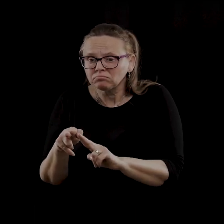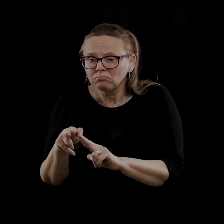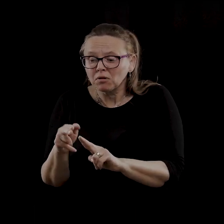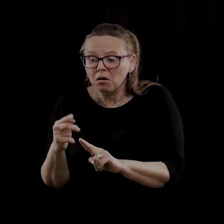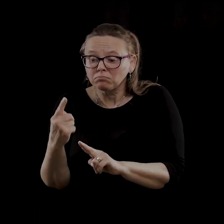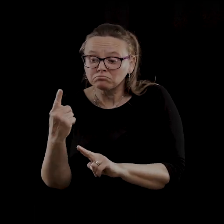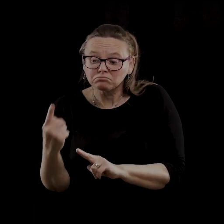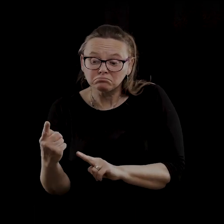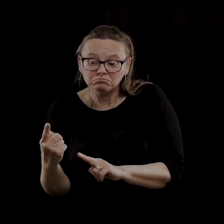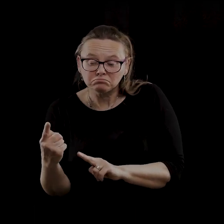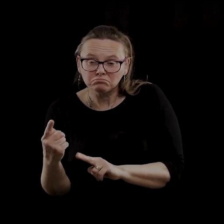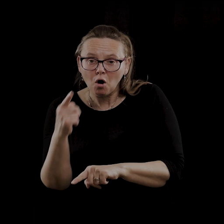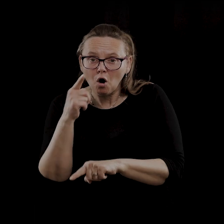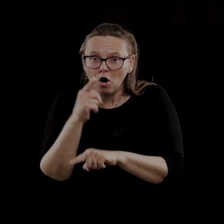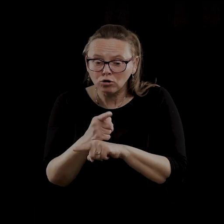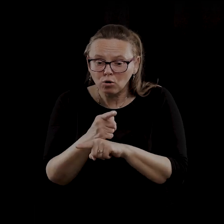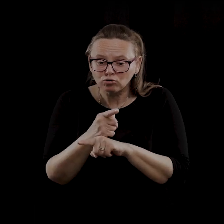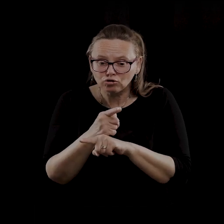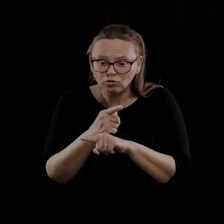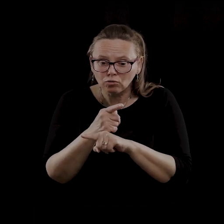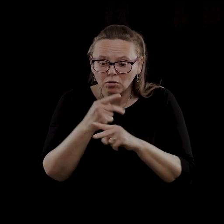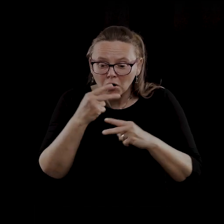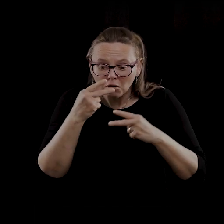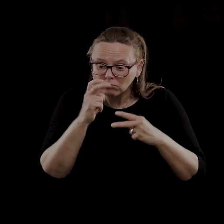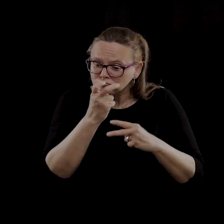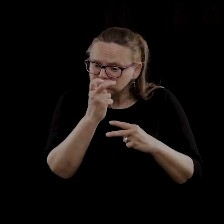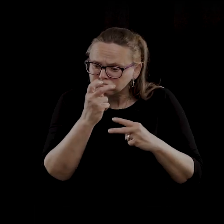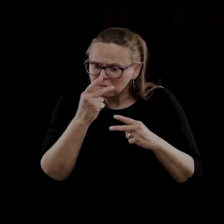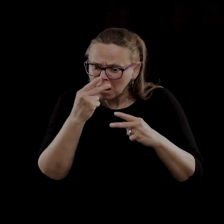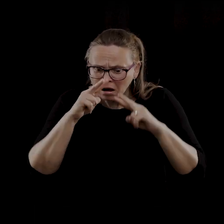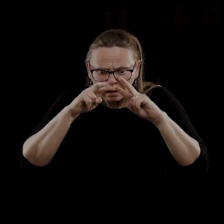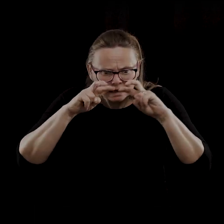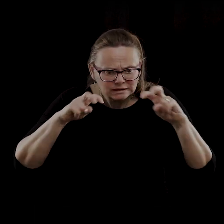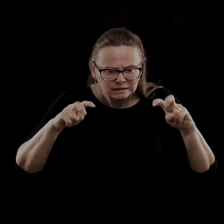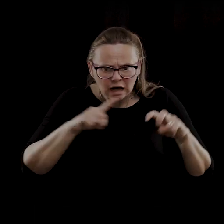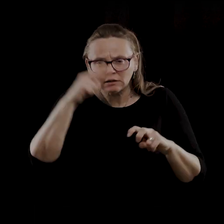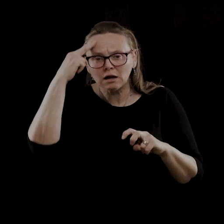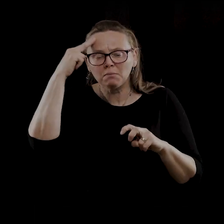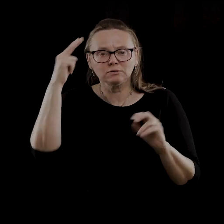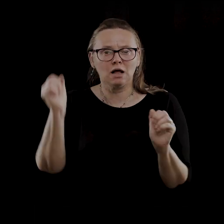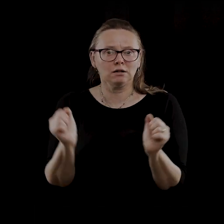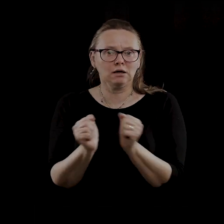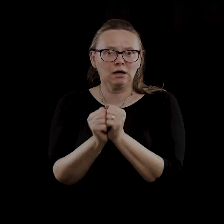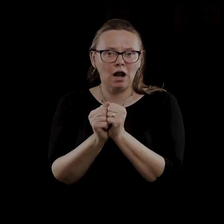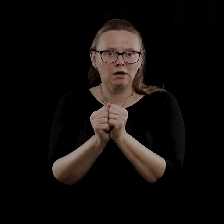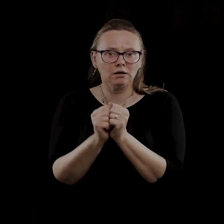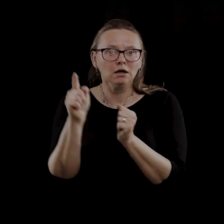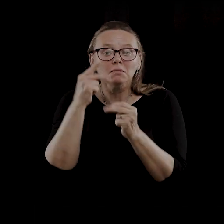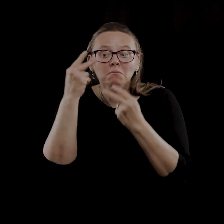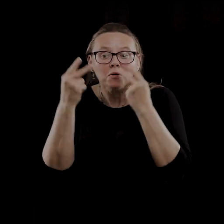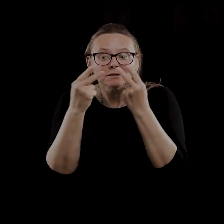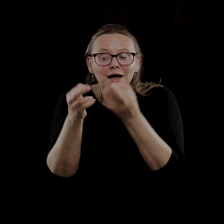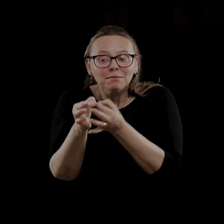Odločil se je raziskati neznani kraj in si poiskati prostorček za spanje.